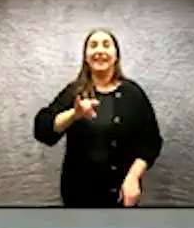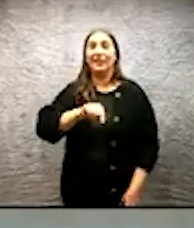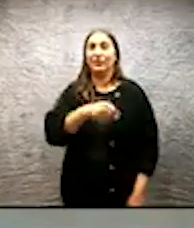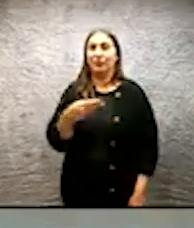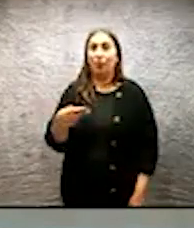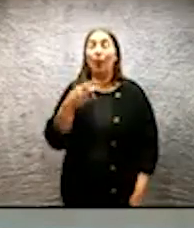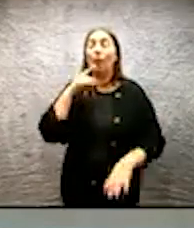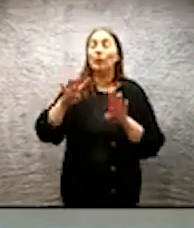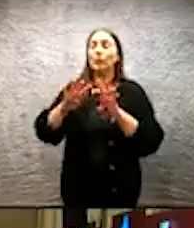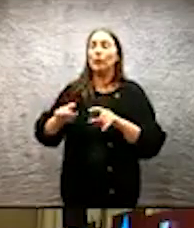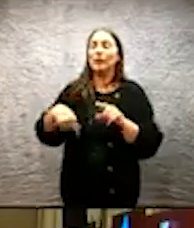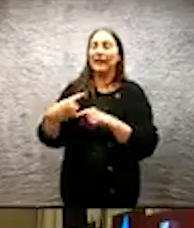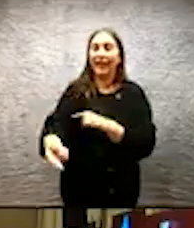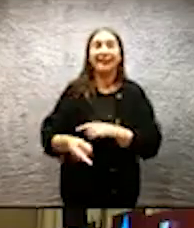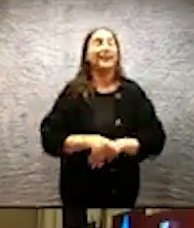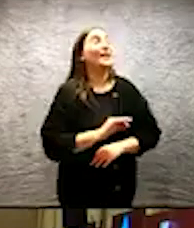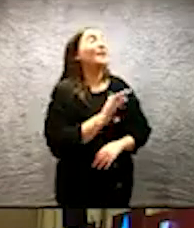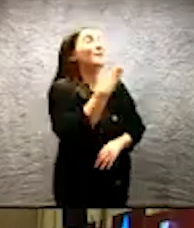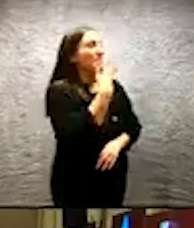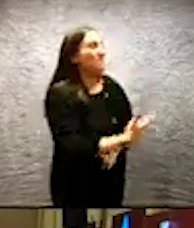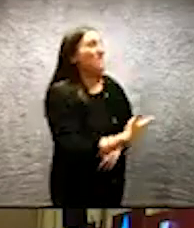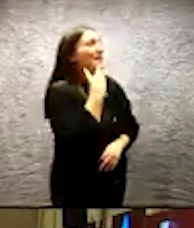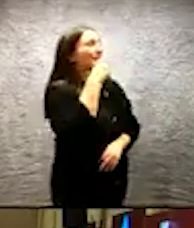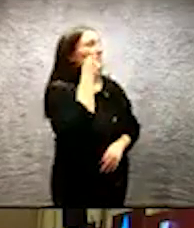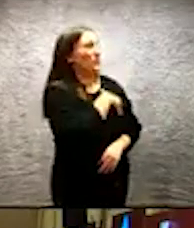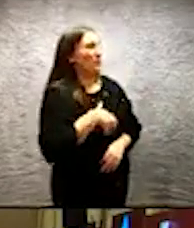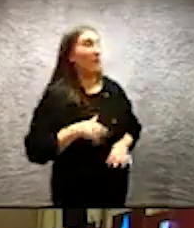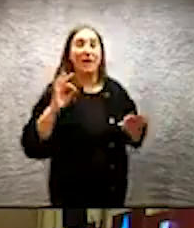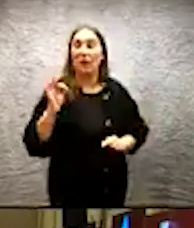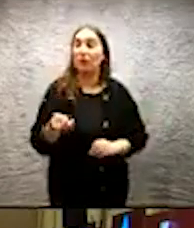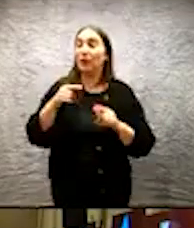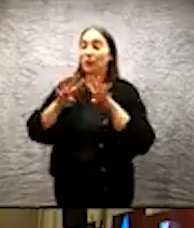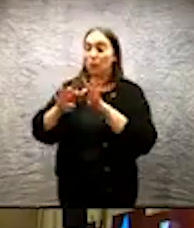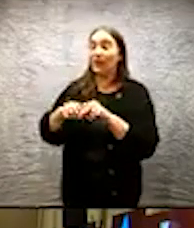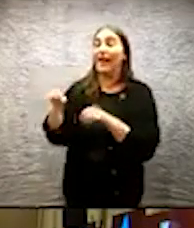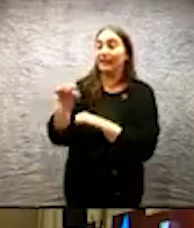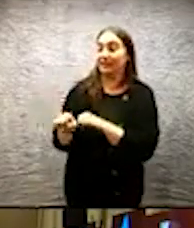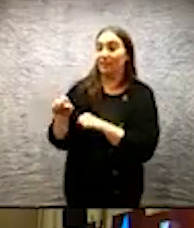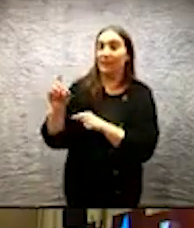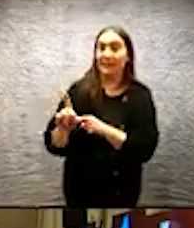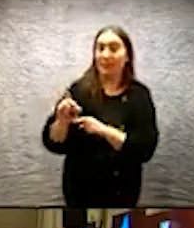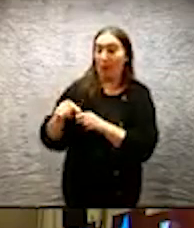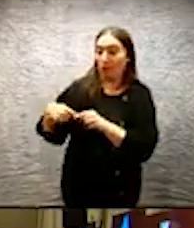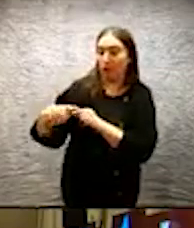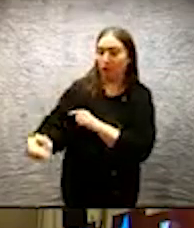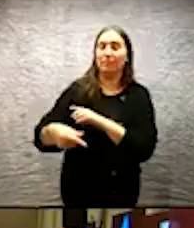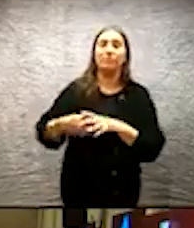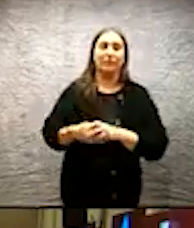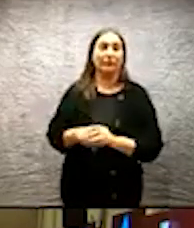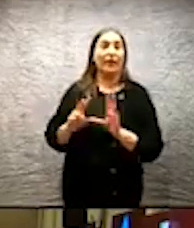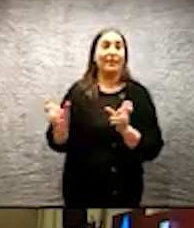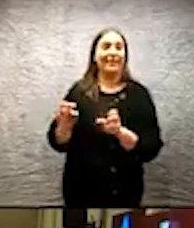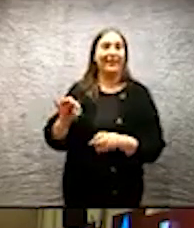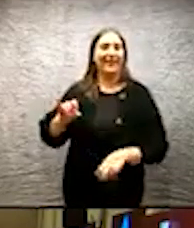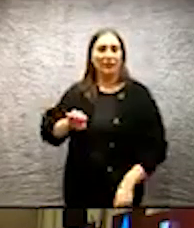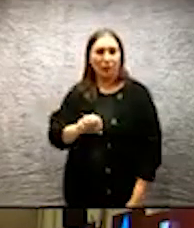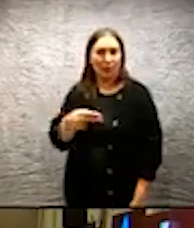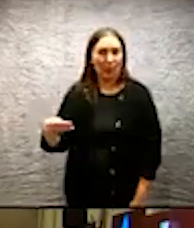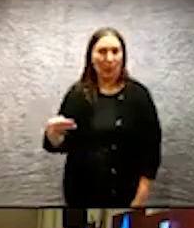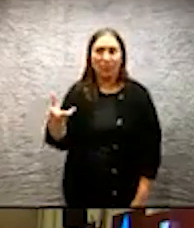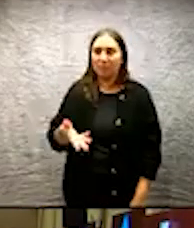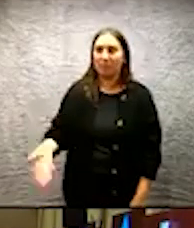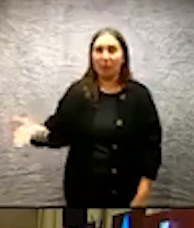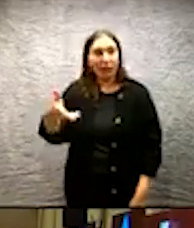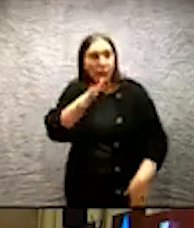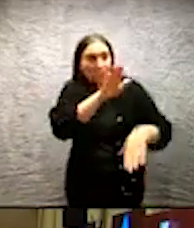maire. Oui, juste un petit rappel pour ce week-end où je vous rappelle que pendant deux jours, samedi et dimanche, il y a le Téléthon. Donc j'invite tous